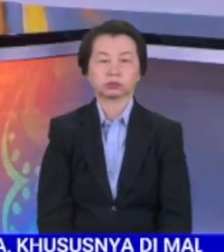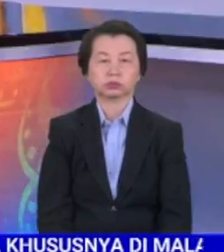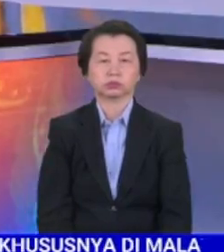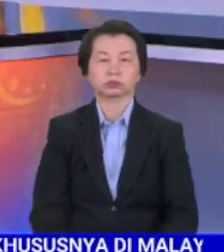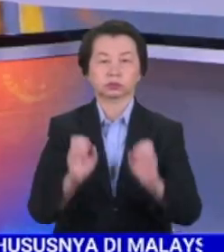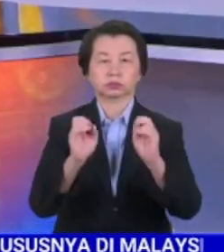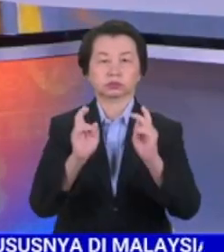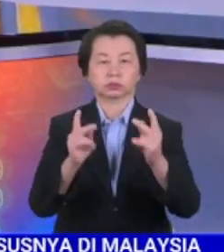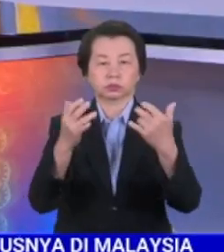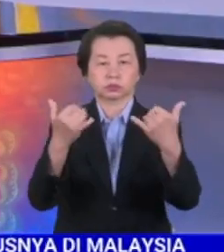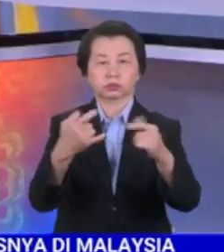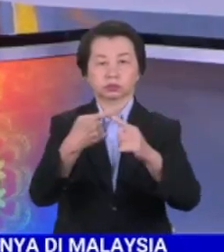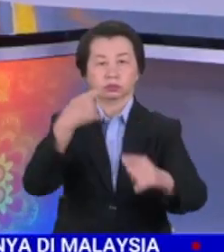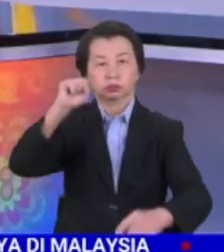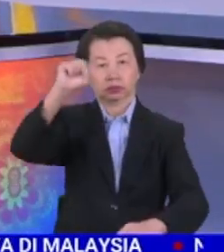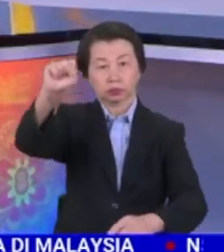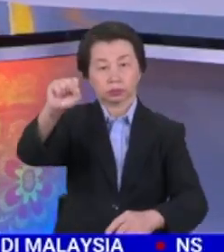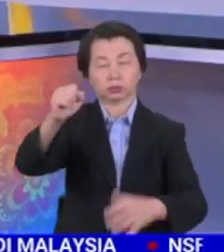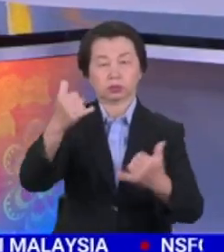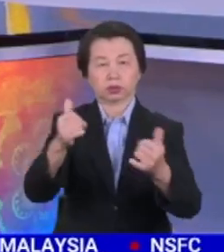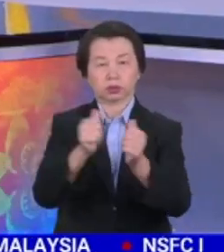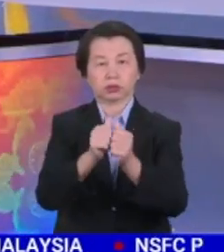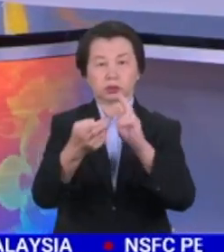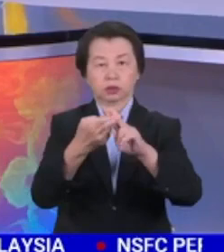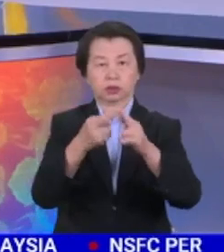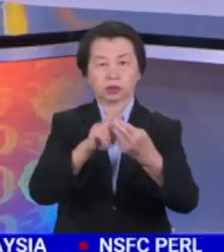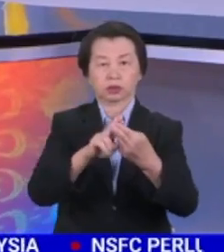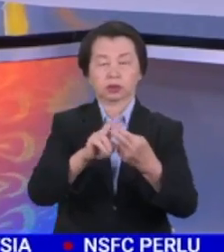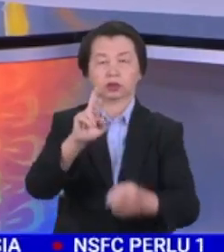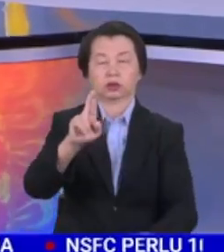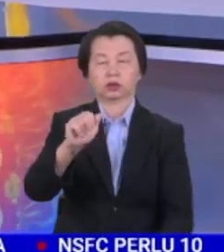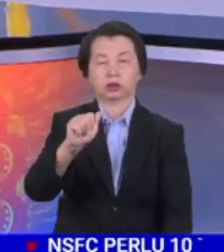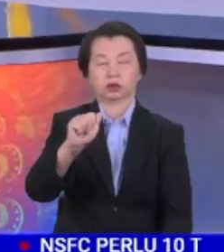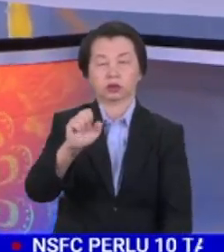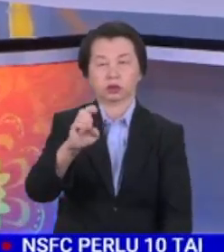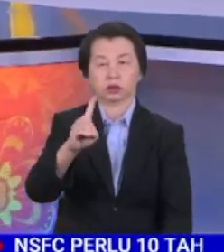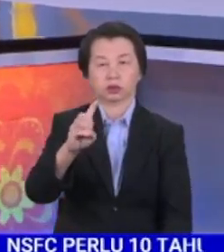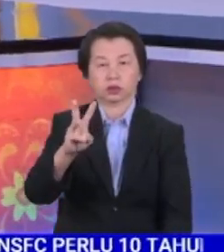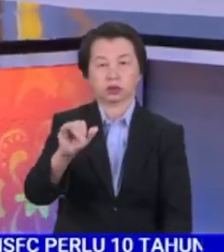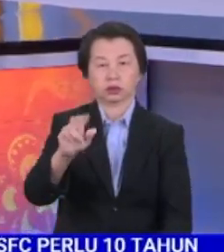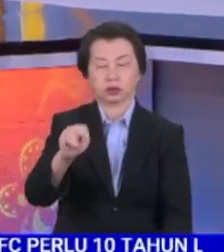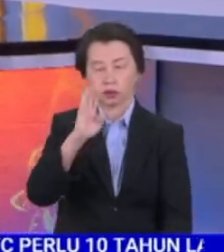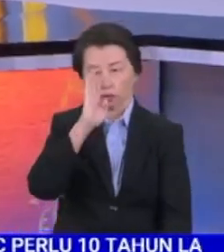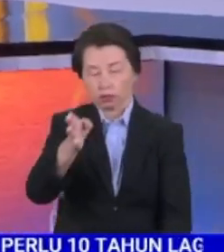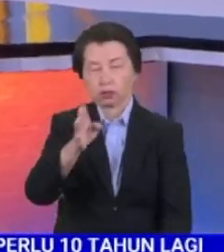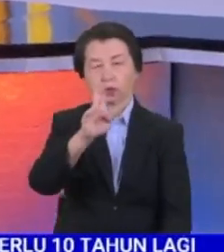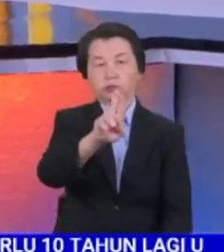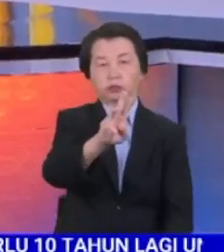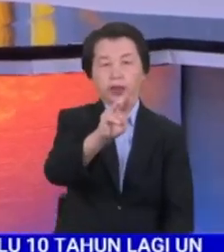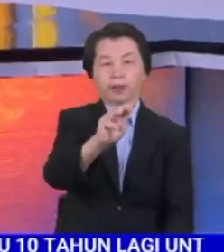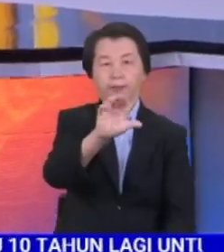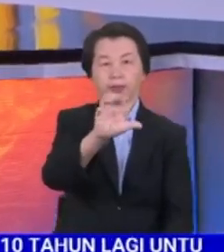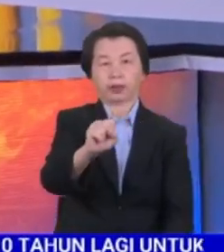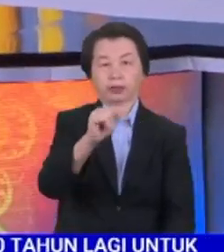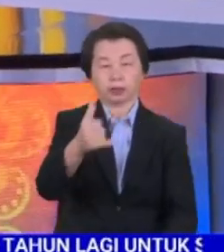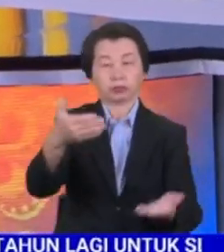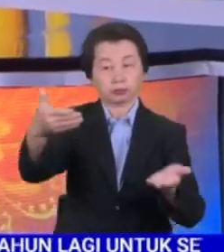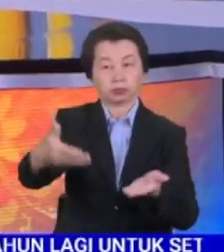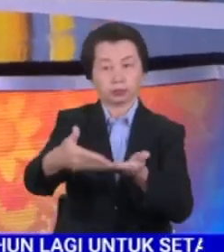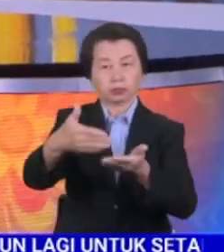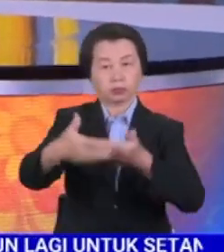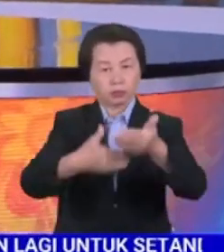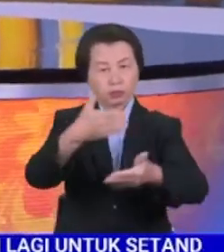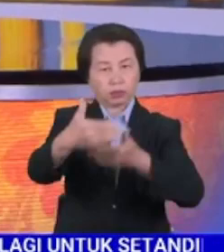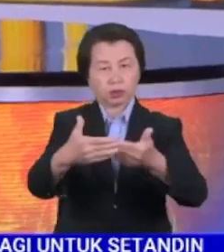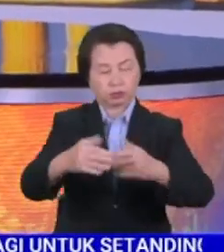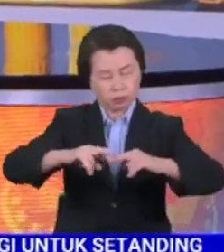Baik saudara, untuk perkembangan dari Sabah petang ini, kita bersama rakan penyampai Redwin Robin. Dan antara fokus, UMS perkenal inisiatif baru